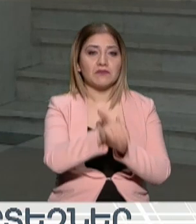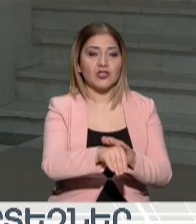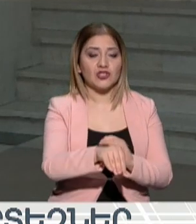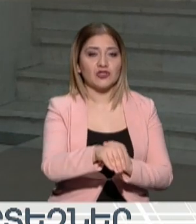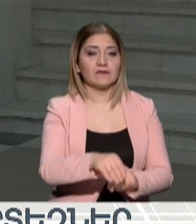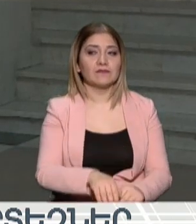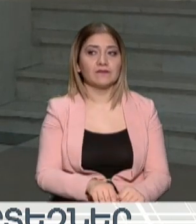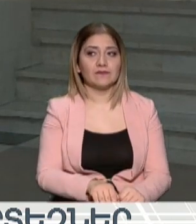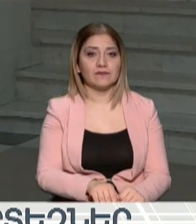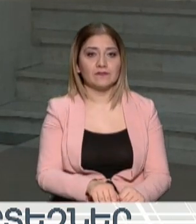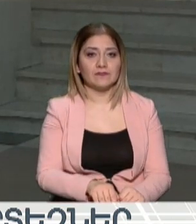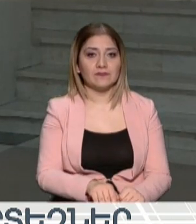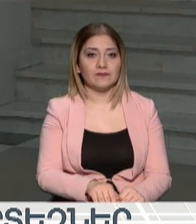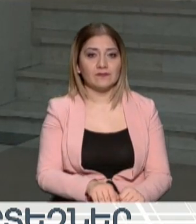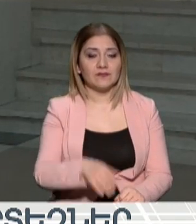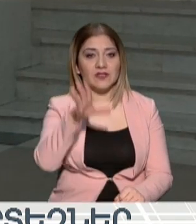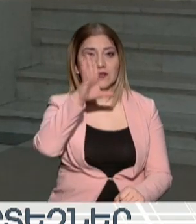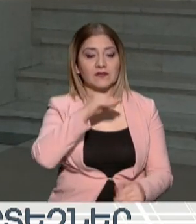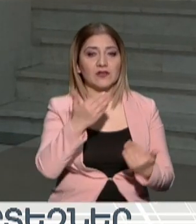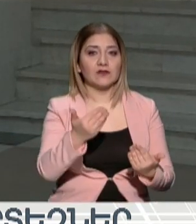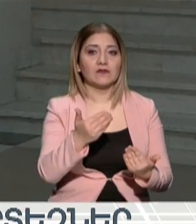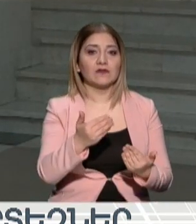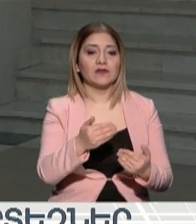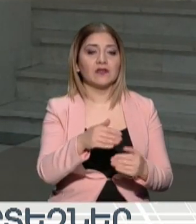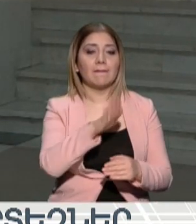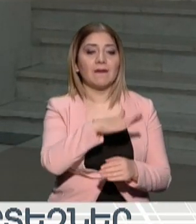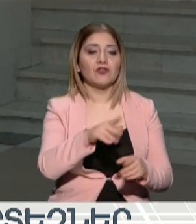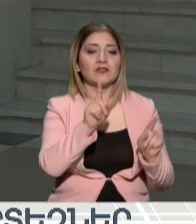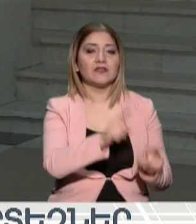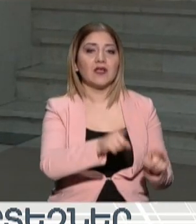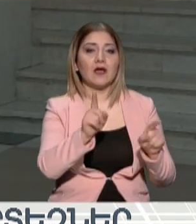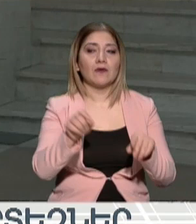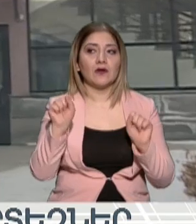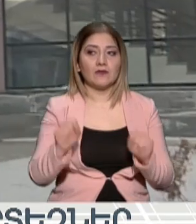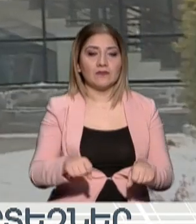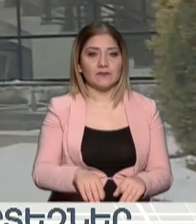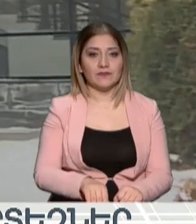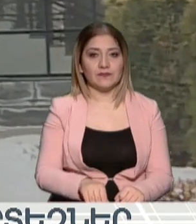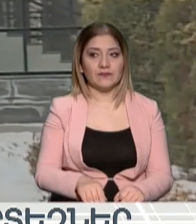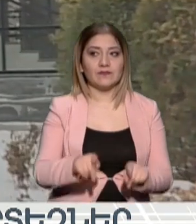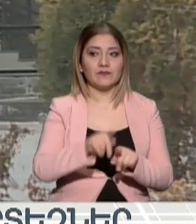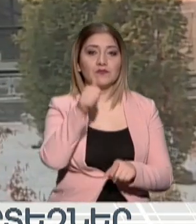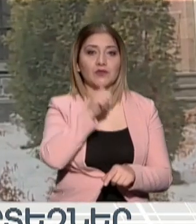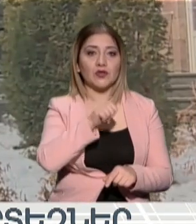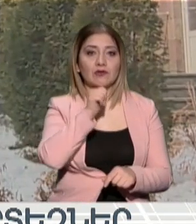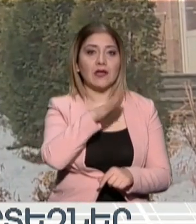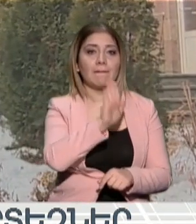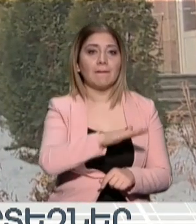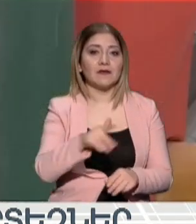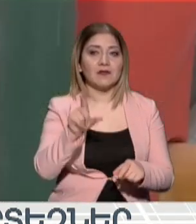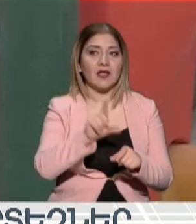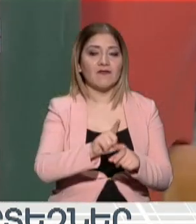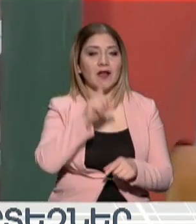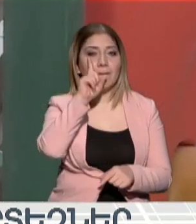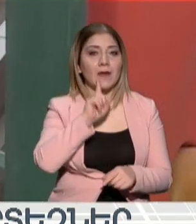կազմակերպել ծառայությունները, ինչպես նաև հնարավորություն է տրվում շարժական նախադպրոցական ծառայությունների։ Այդպես կփորձեն մանկապարտեզներն